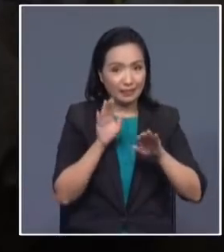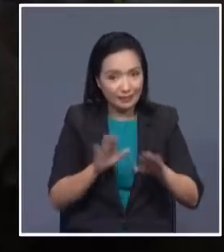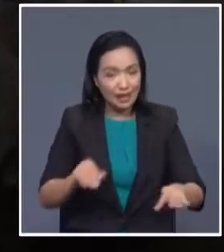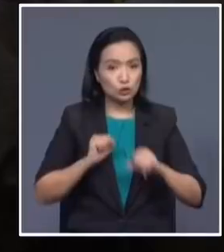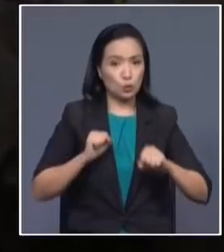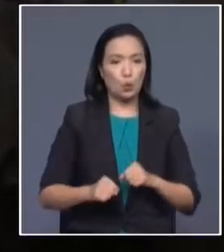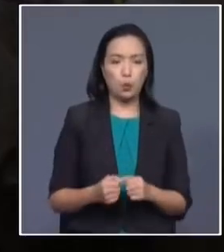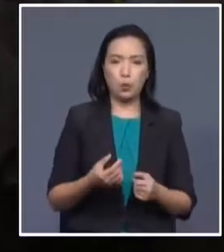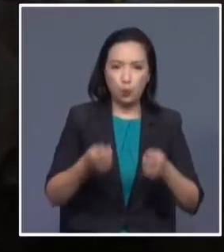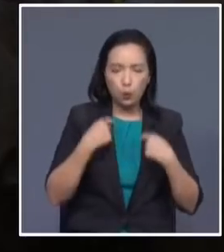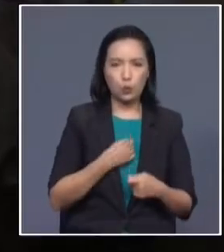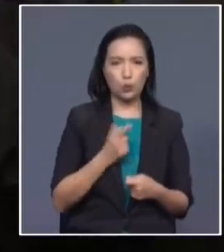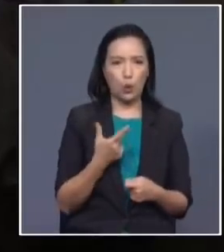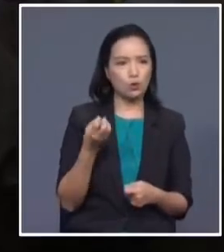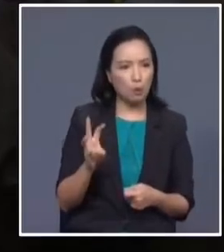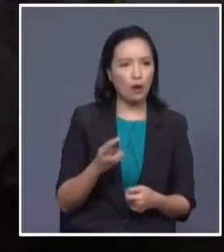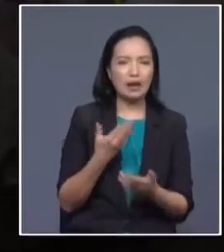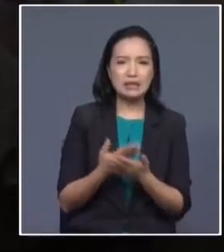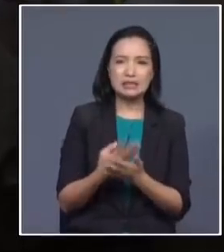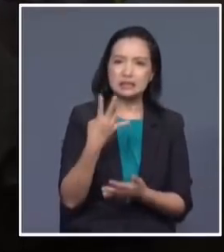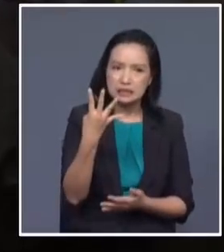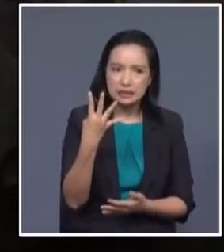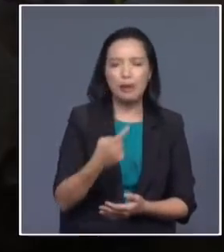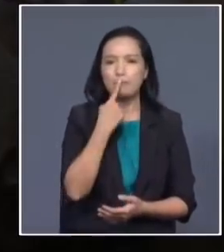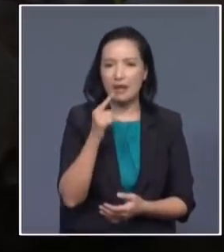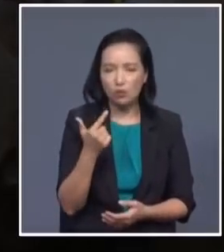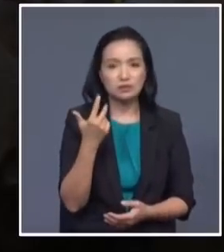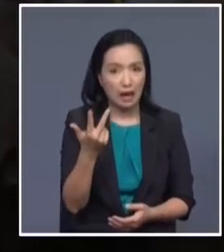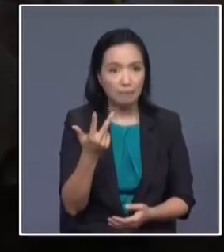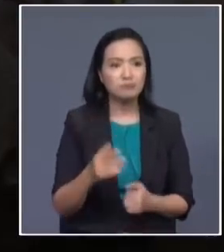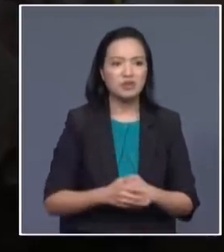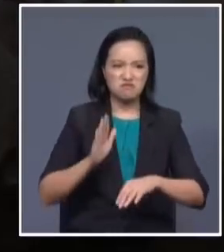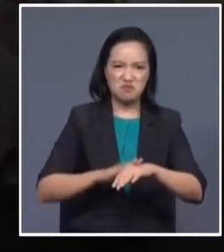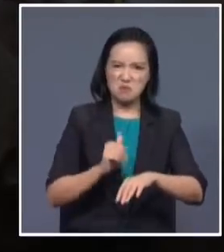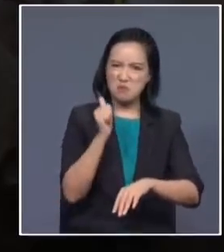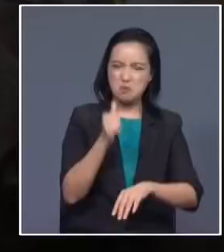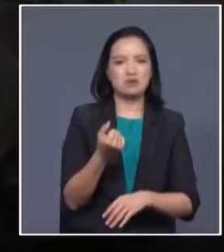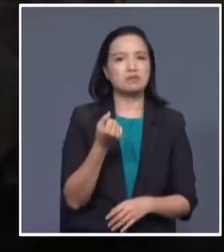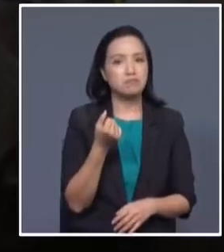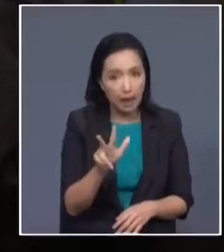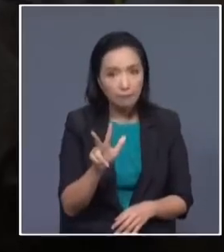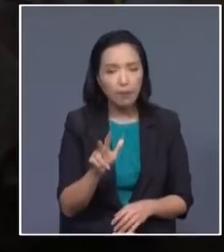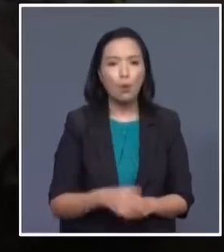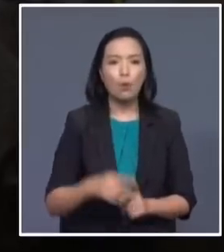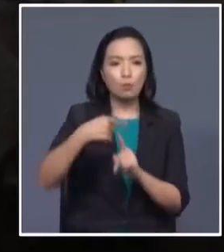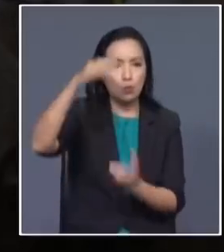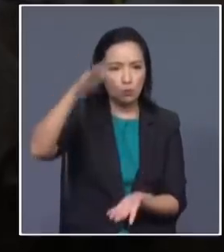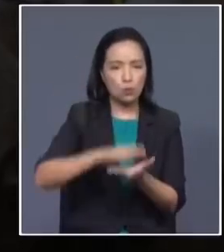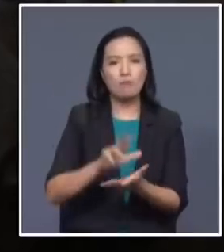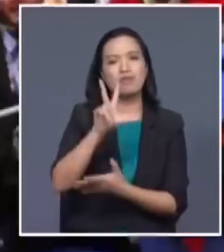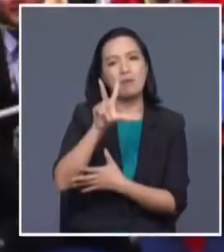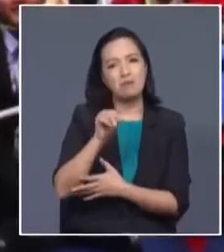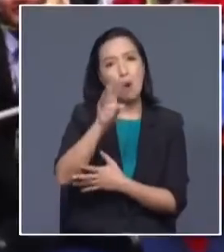ด16เหรียญเงิน4เหรียญเหรียญทองแดง3เหรียญและเหรียญฝีมือยอดเยี่ยมอีก13เหรียญรวมทั้งหมด36รางวั